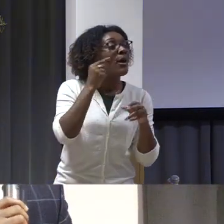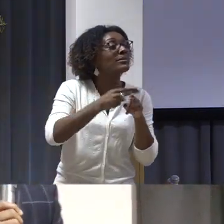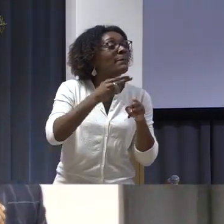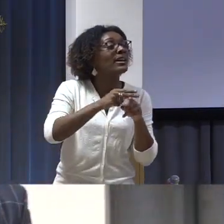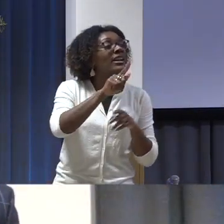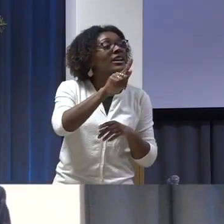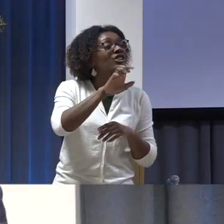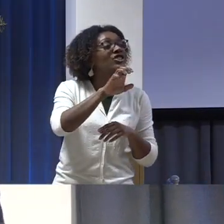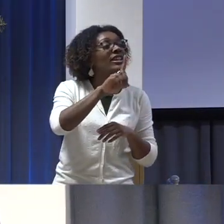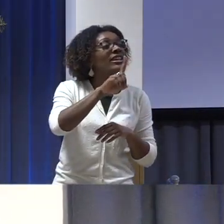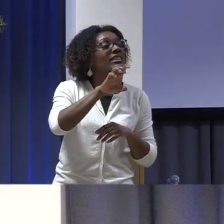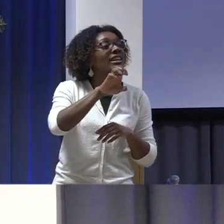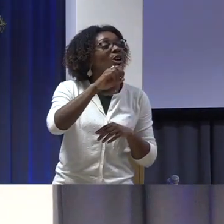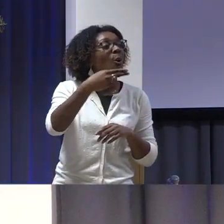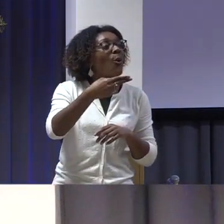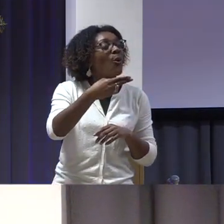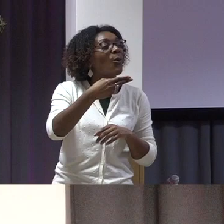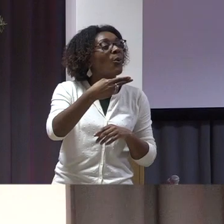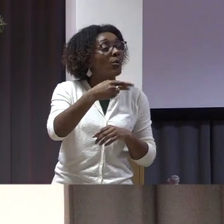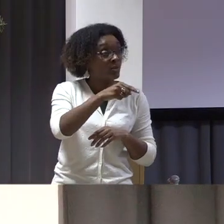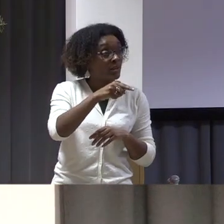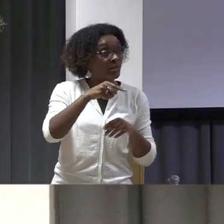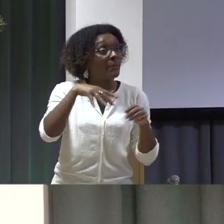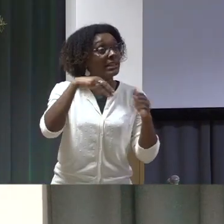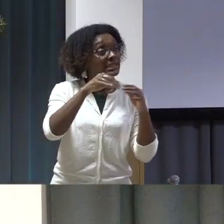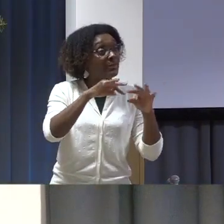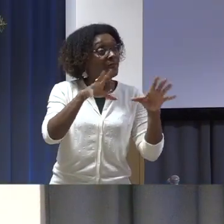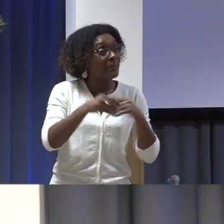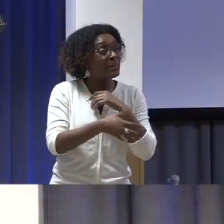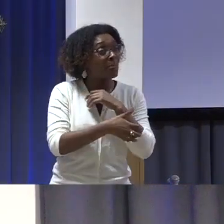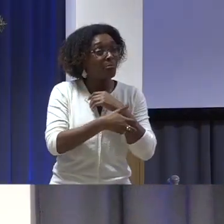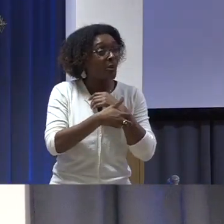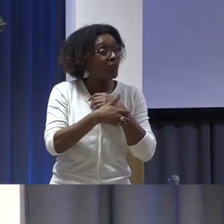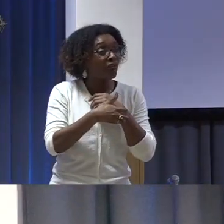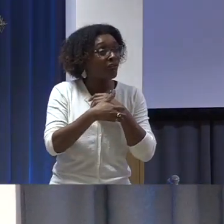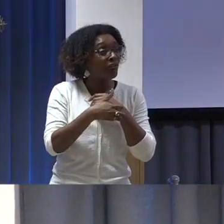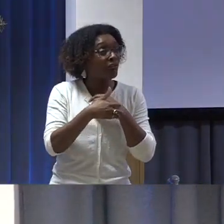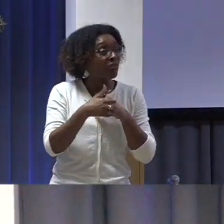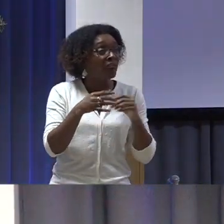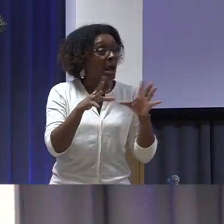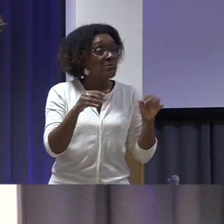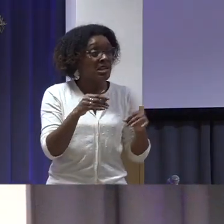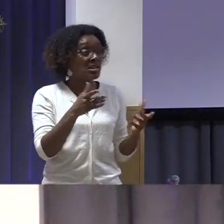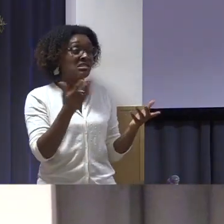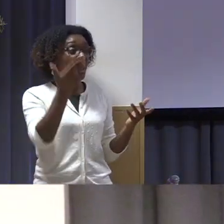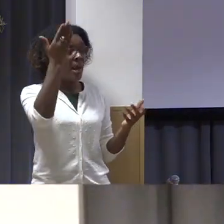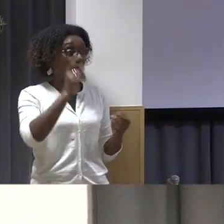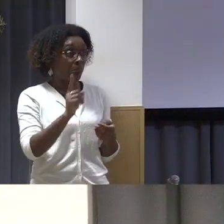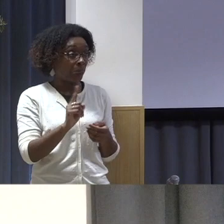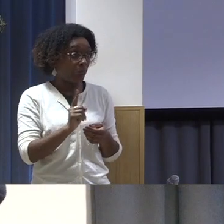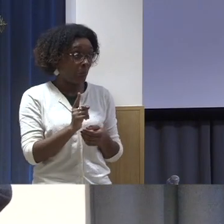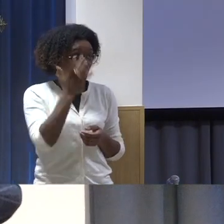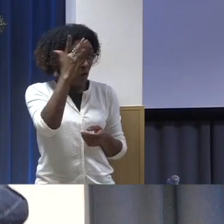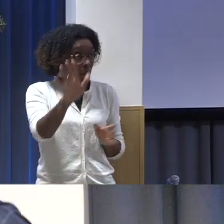jeune dans la famille d'une famille pauvre d'une famille n'ont connu en israël d'une famille alors là